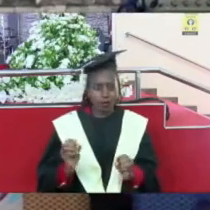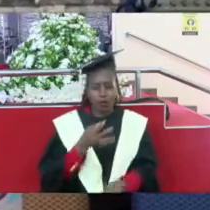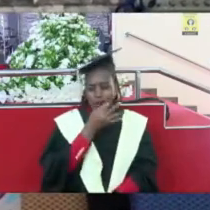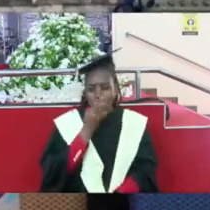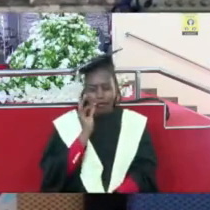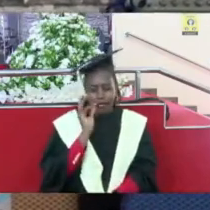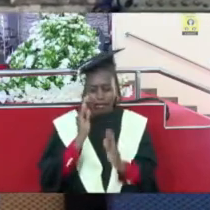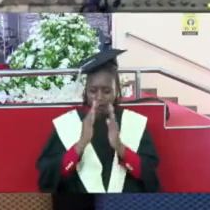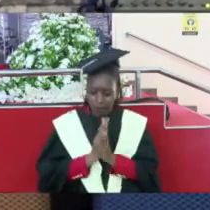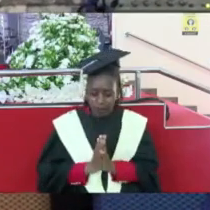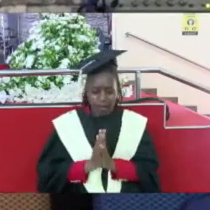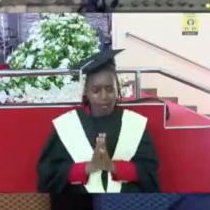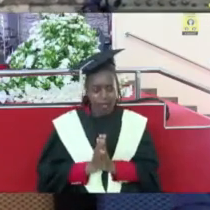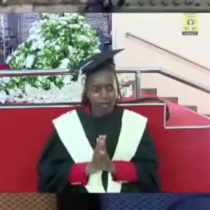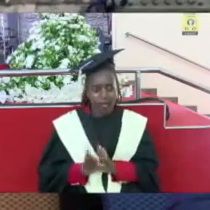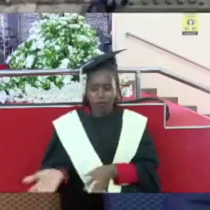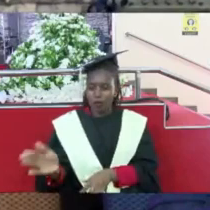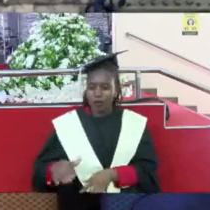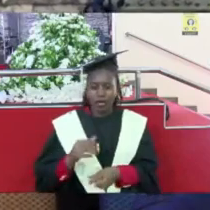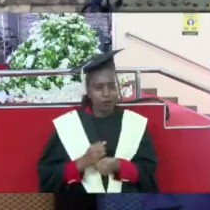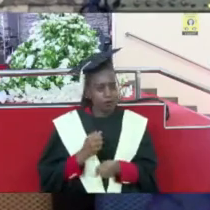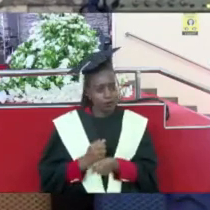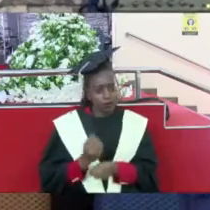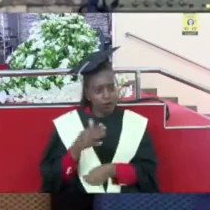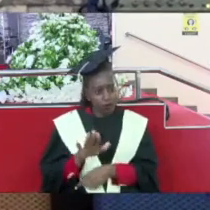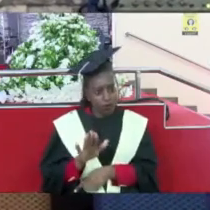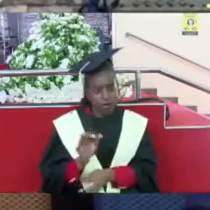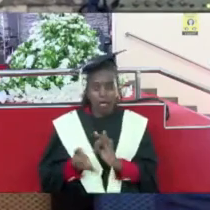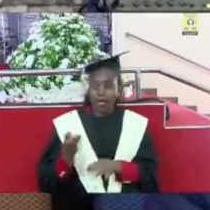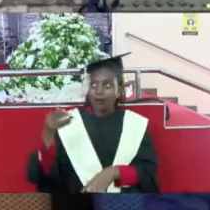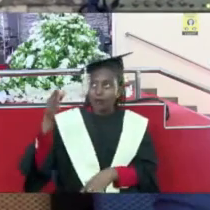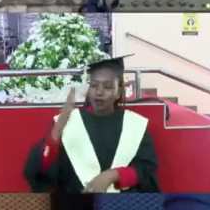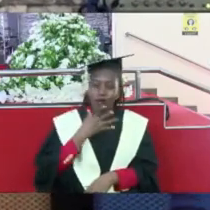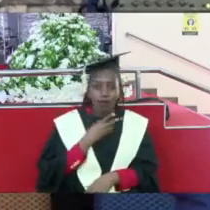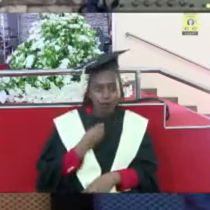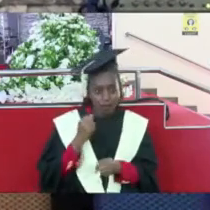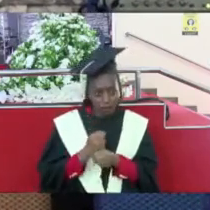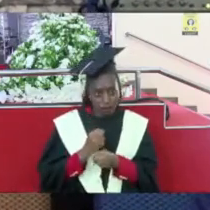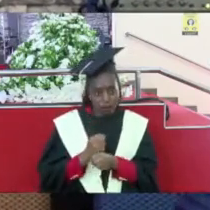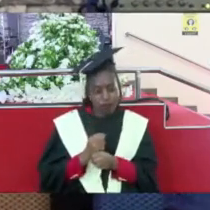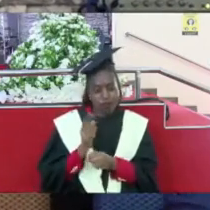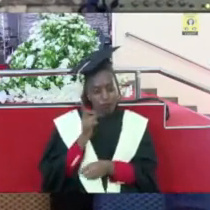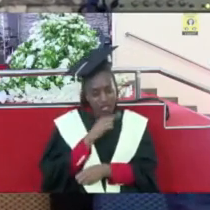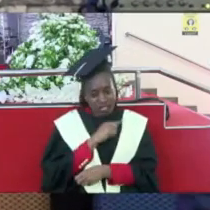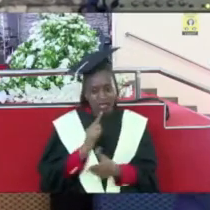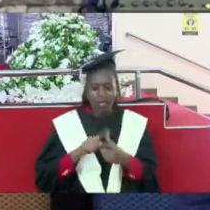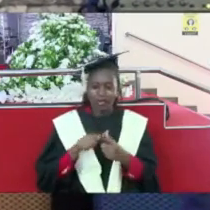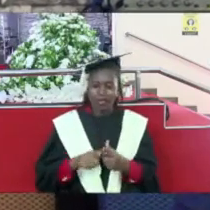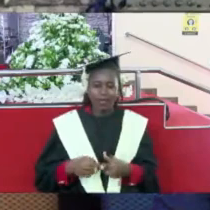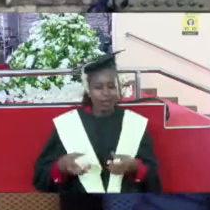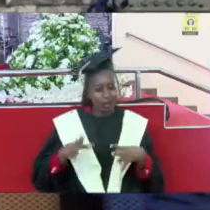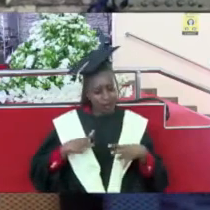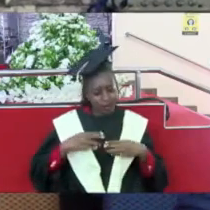Unaomba. Urudishwe pale. Kama Mungu amesema ife. Ife.